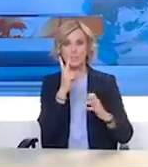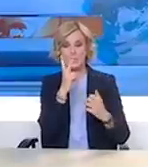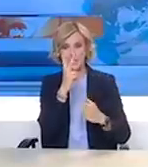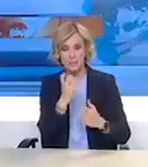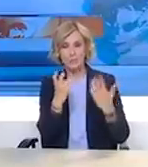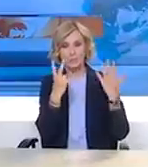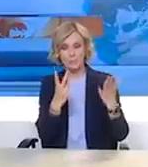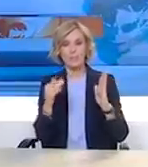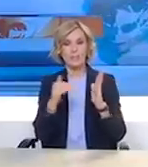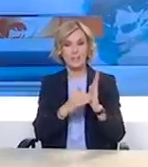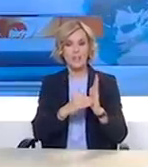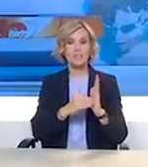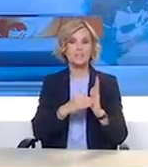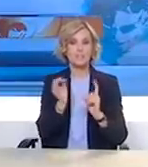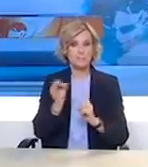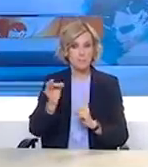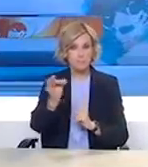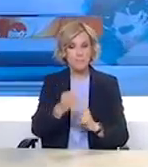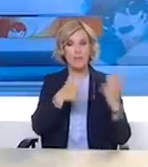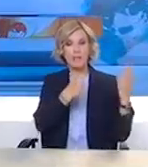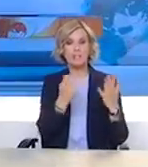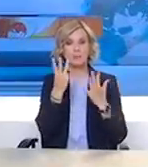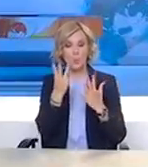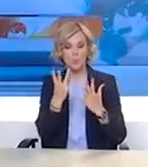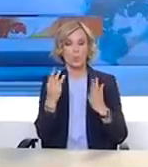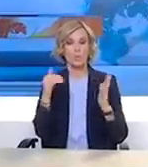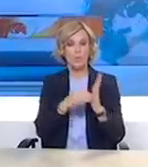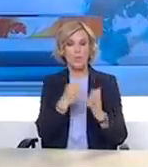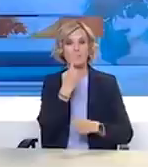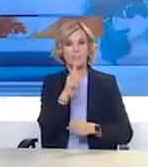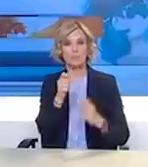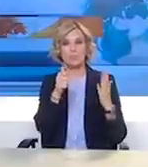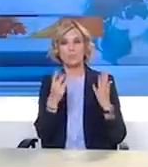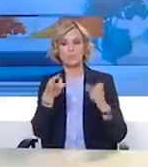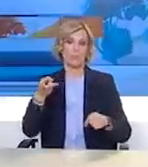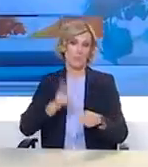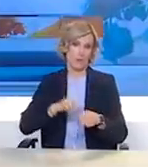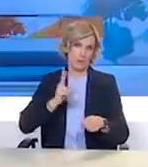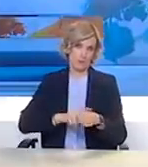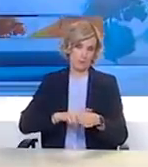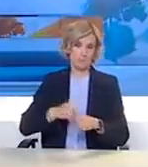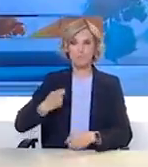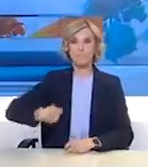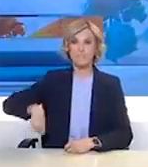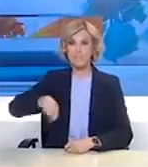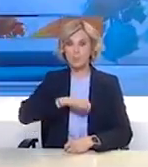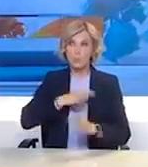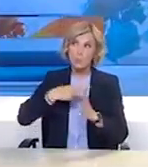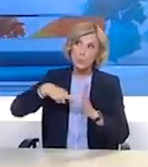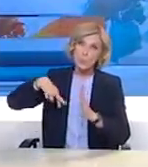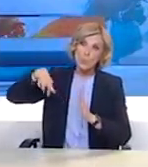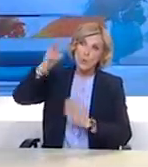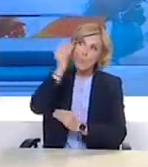727.000 περιπτώσεις και 68.168 θάνατοι. Η Ισπανία έχει καταγράψει τις